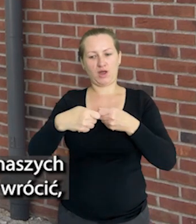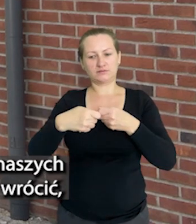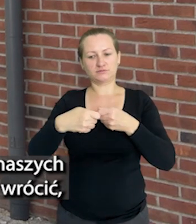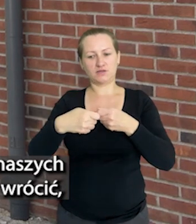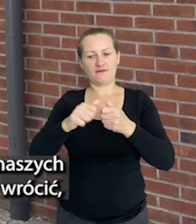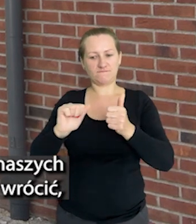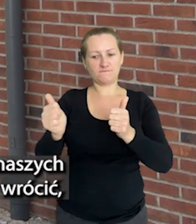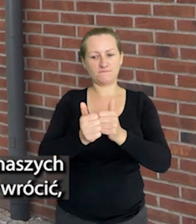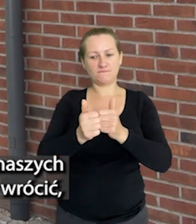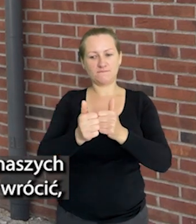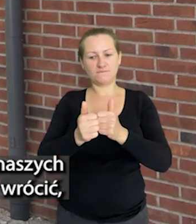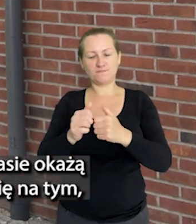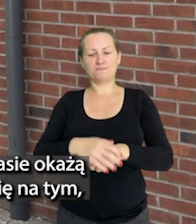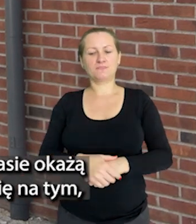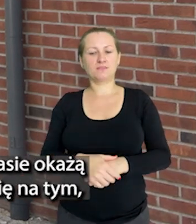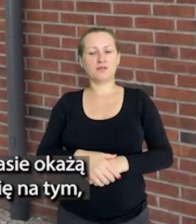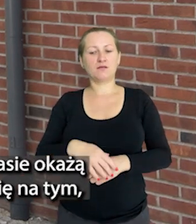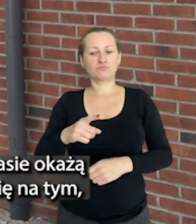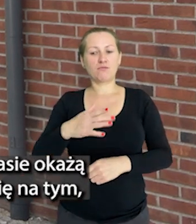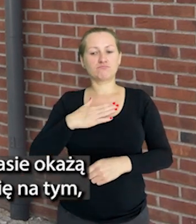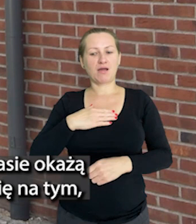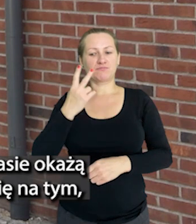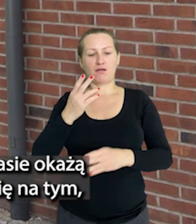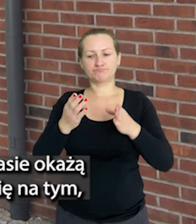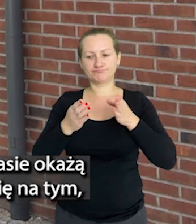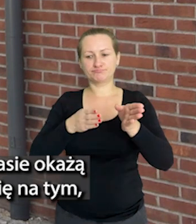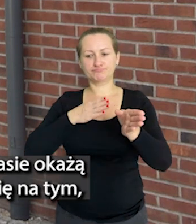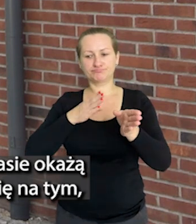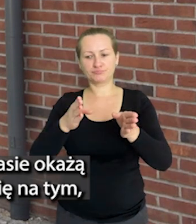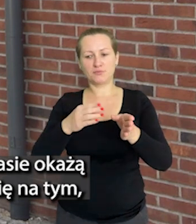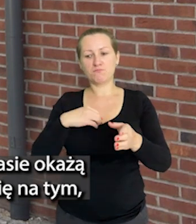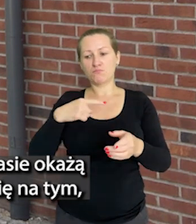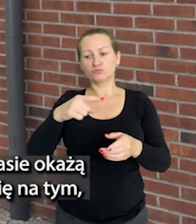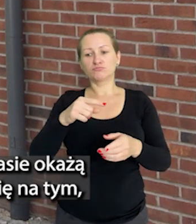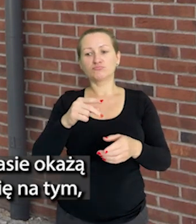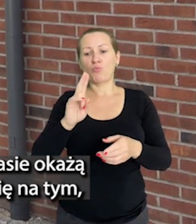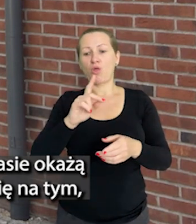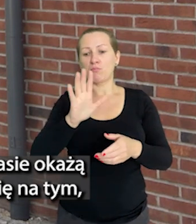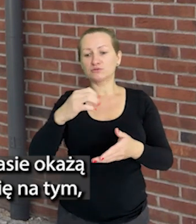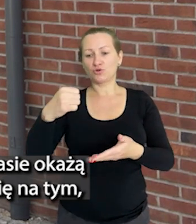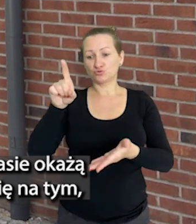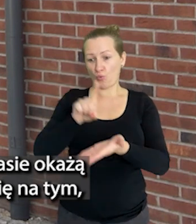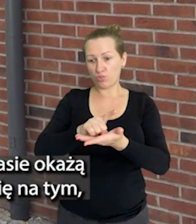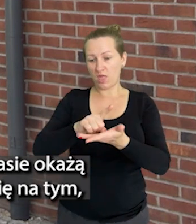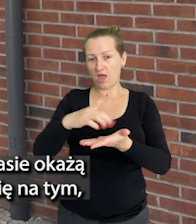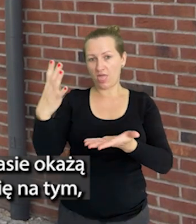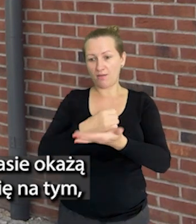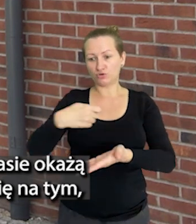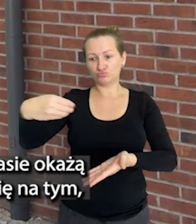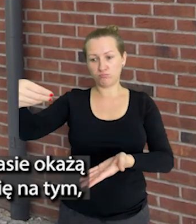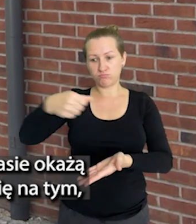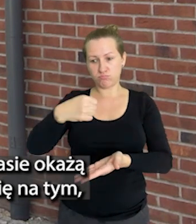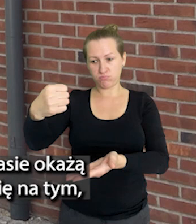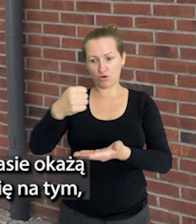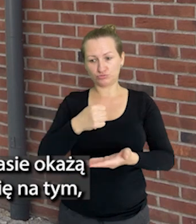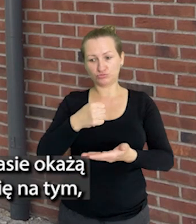chcielibyśmy wszystko zrobić, aby do tej Ekstraklasy wrócić. Natomiast też ciągle mamy jakieś dwa światełka w tunelu, które być może w niedługim